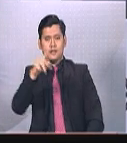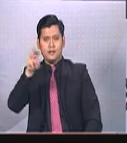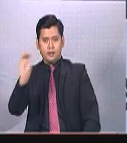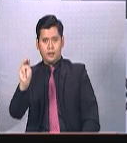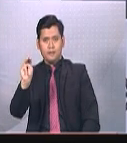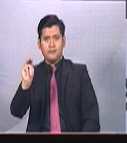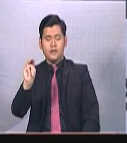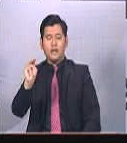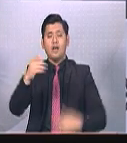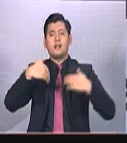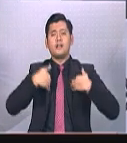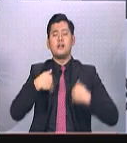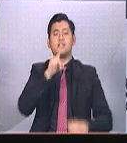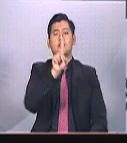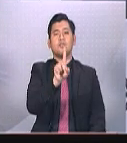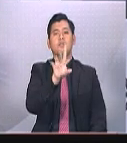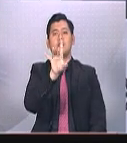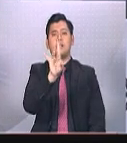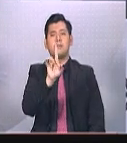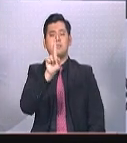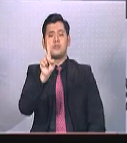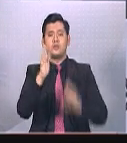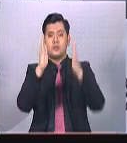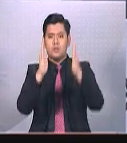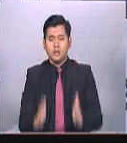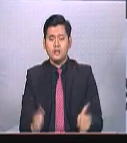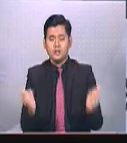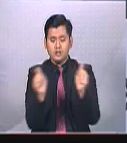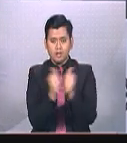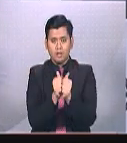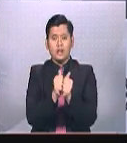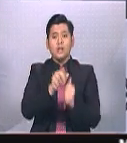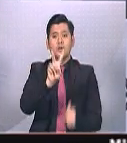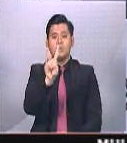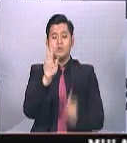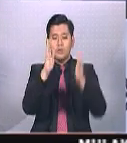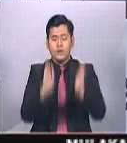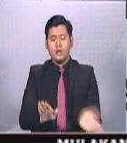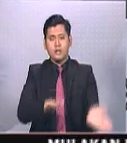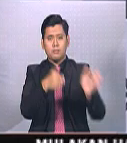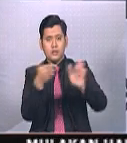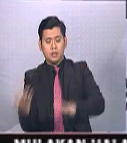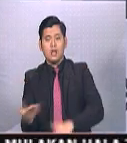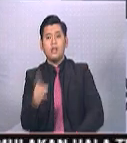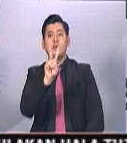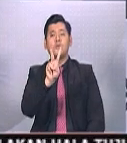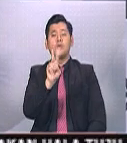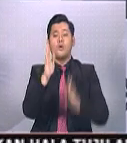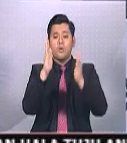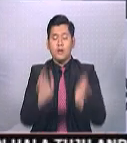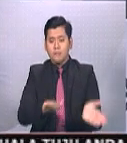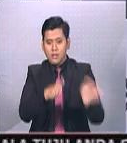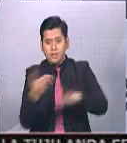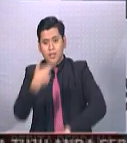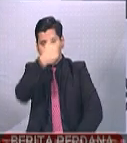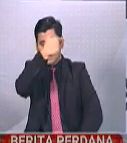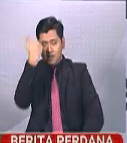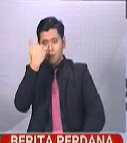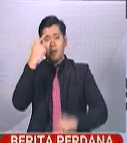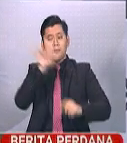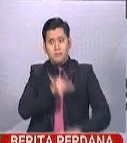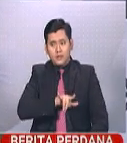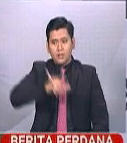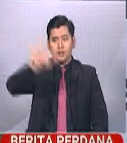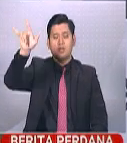18 orang dengan dua kematian dan dua kematian ada sejarah perjalanan ke negara Turki